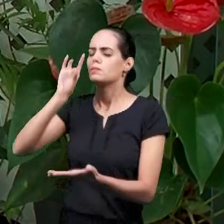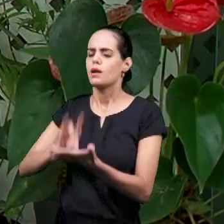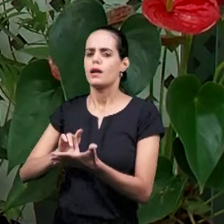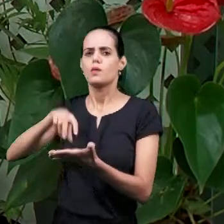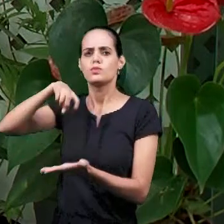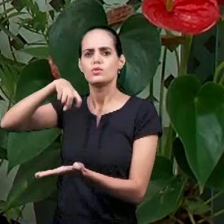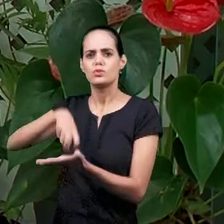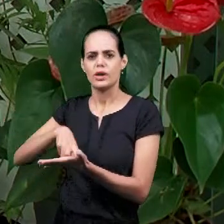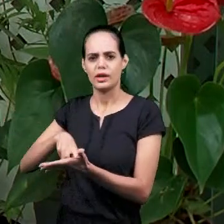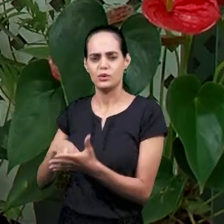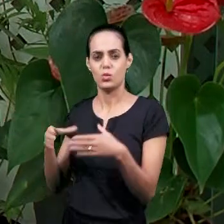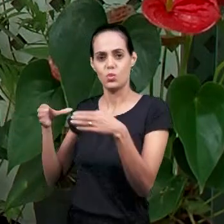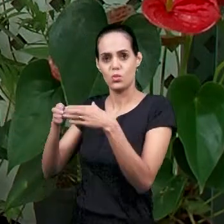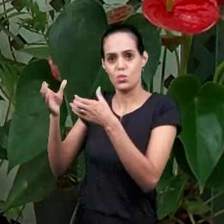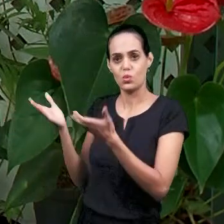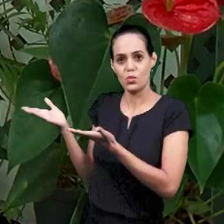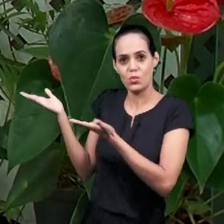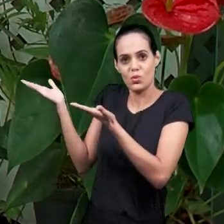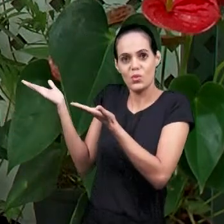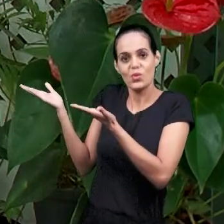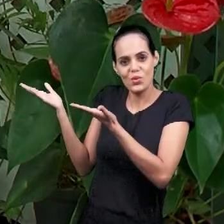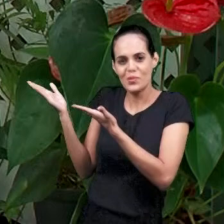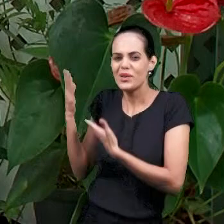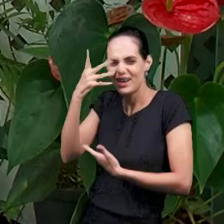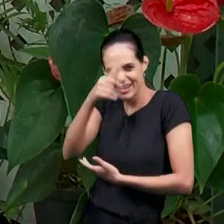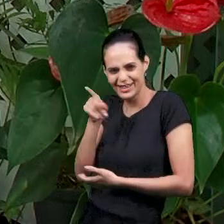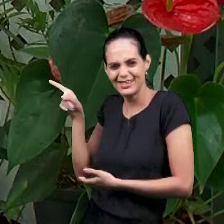dans la présence du Seigneur. Voici un groupe.